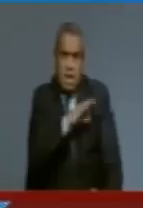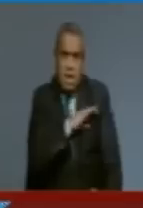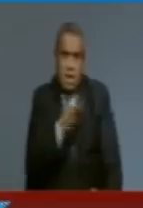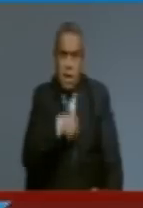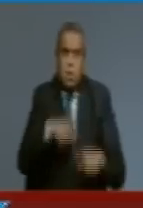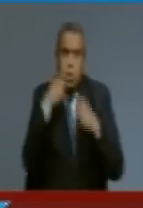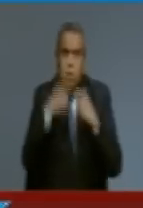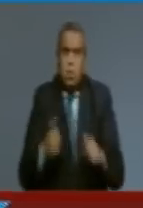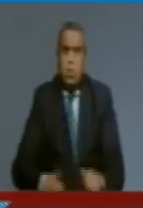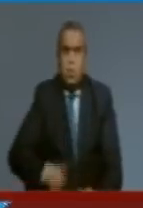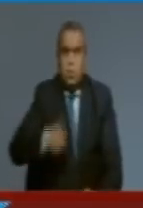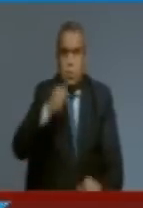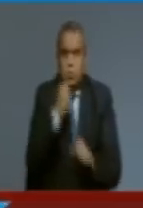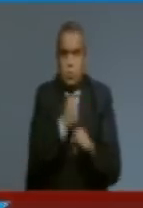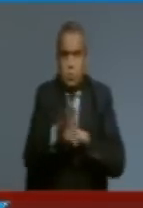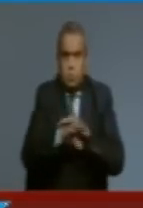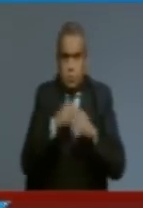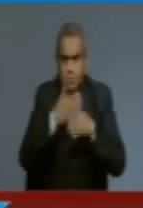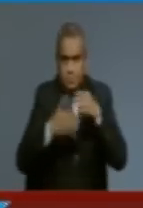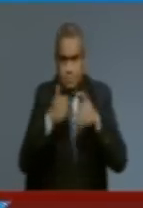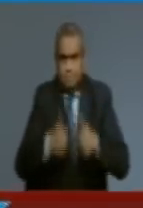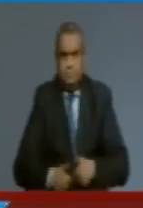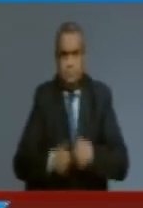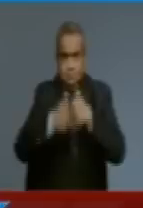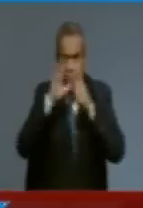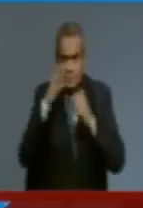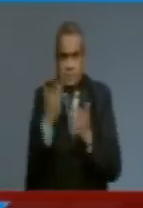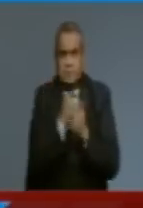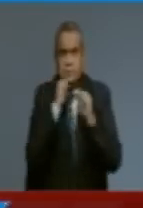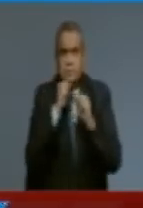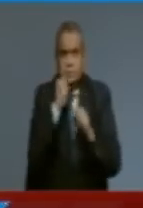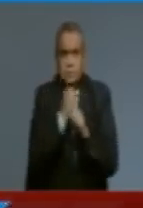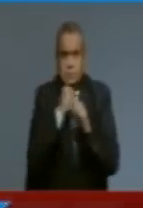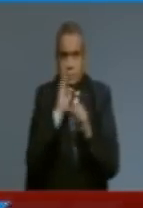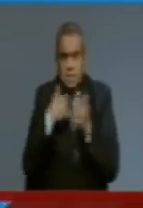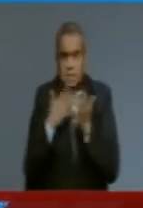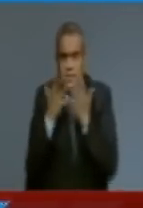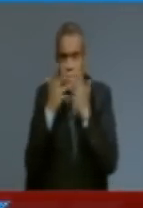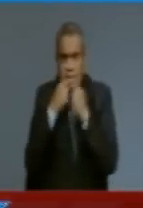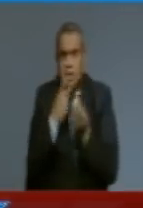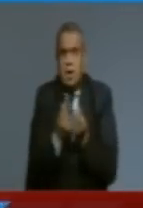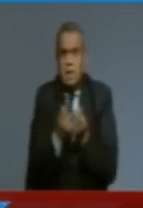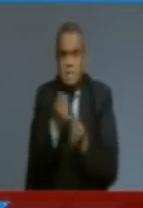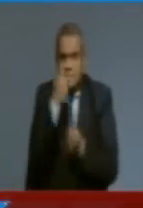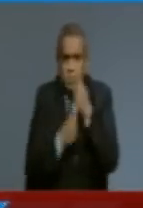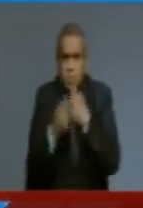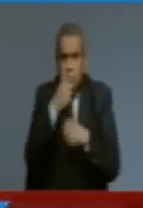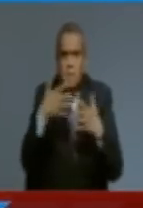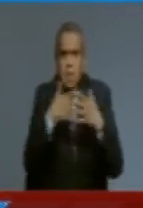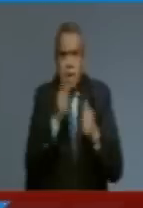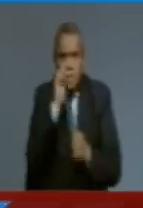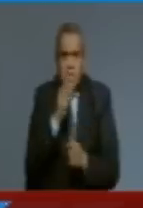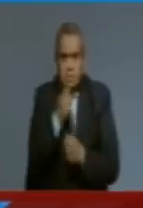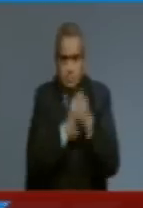الأولويات لنا في بناء هيكلة جديدة للعلاقات المالية في العالم.